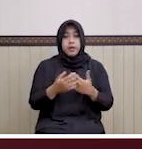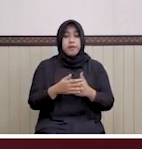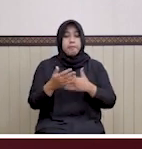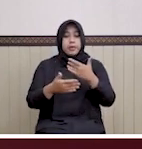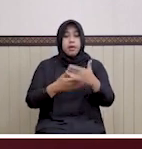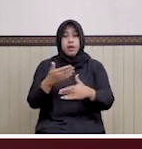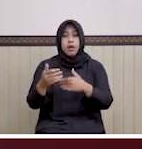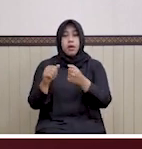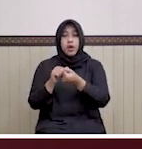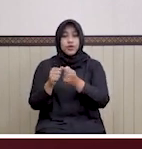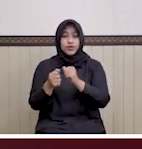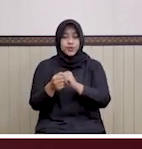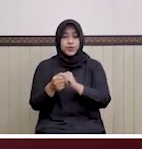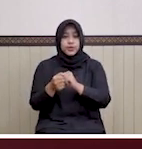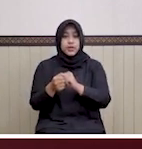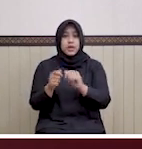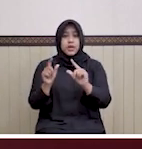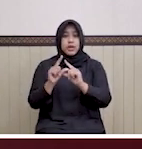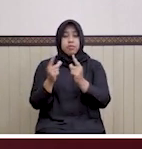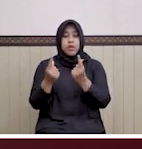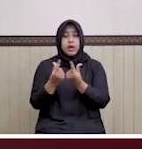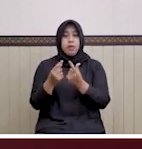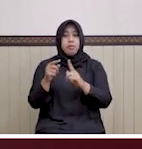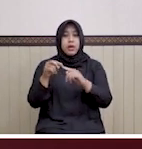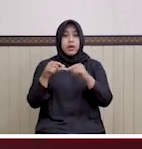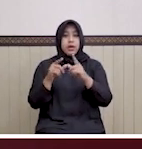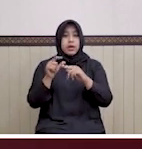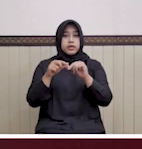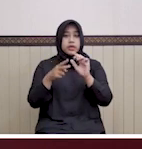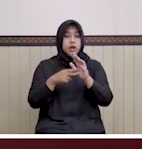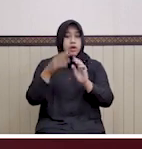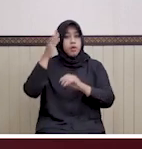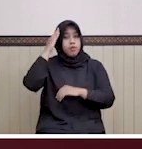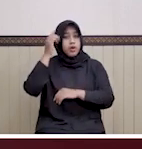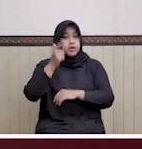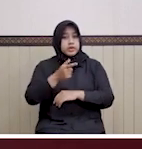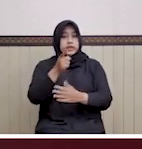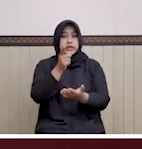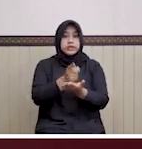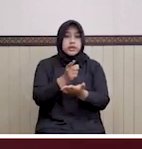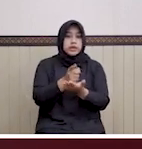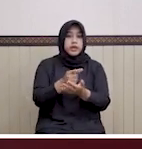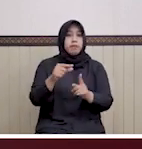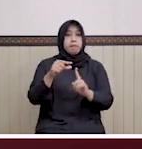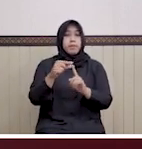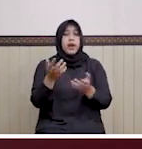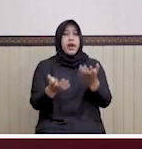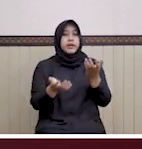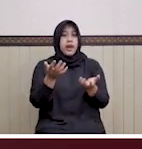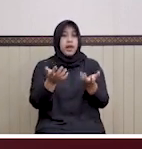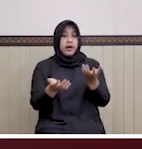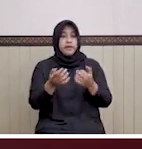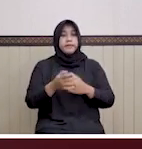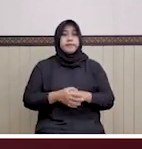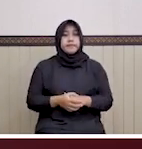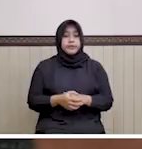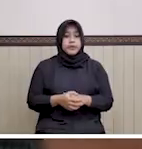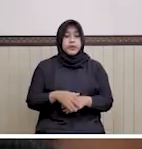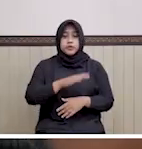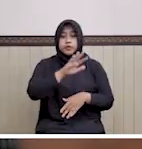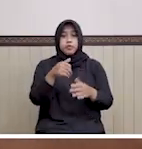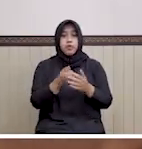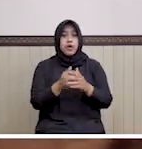penanganan kasus di lembaga peradilan polisian Kejaksaan dan pengadilan wow Jadi ini